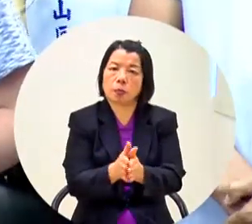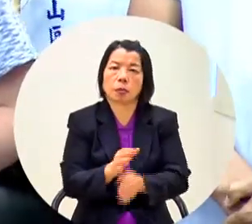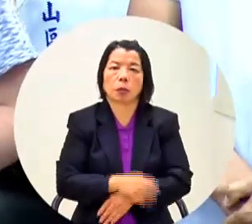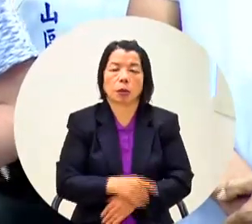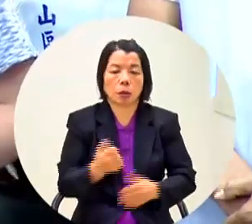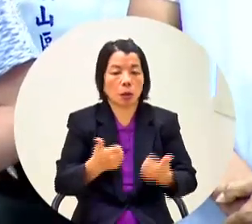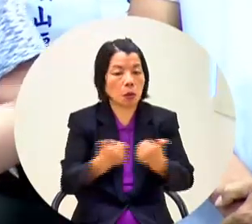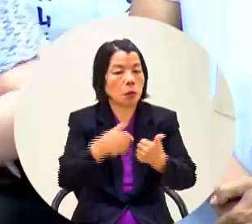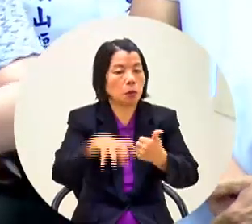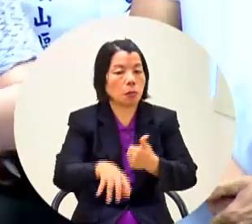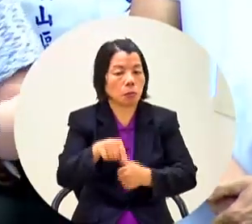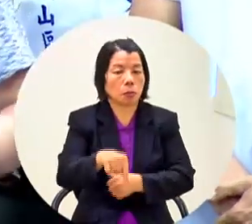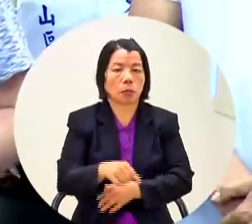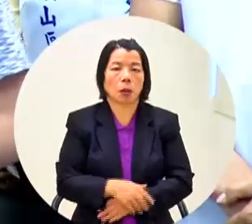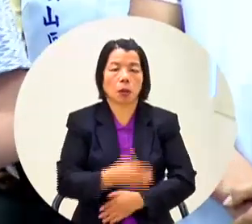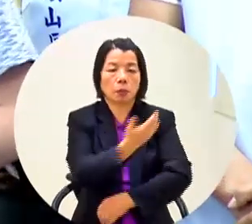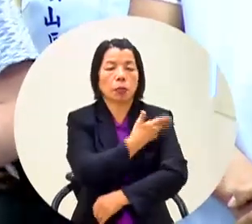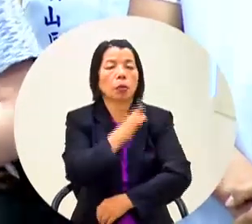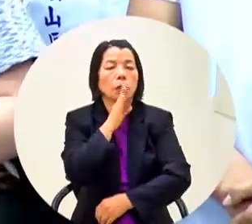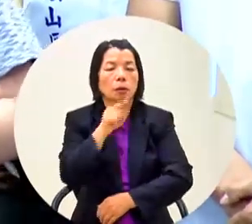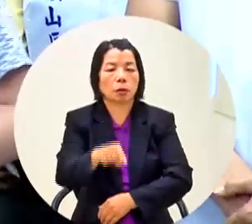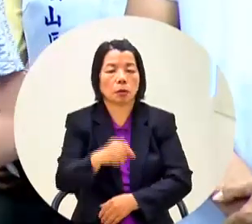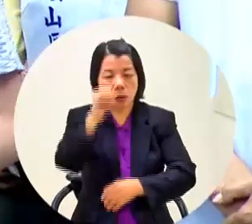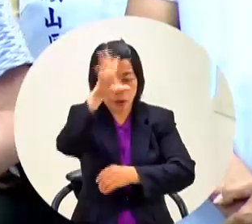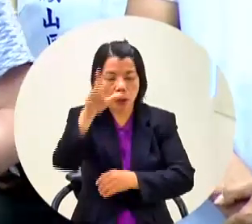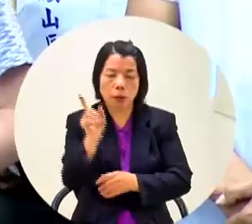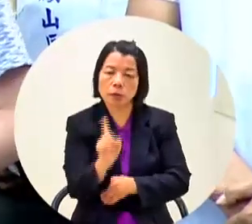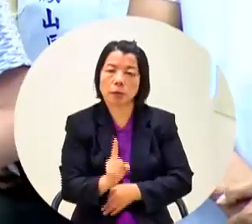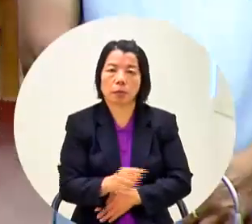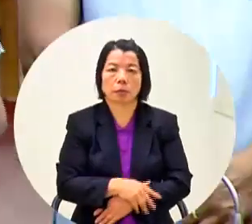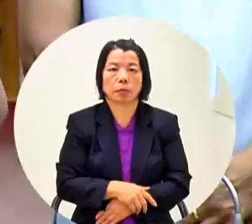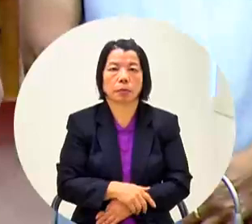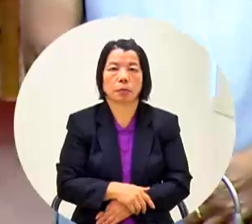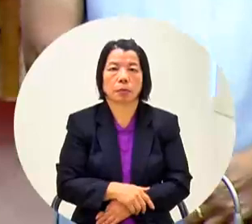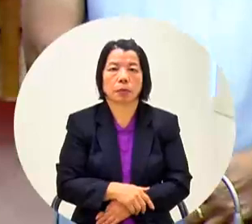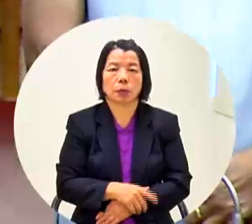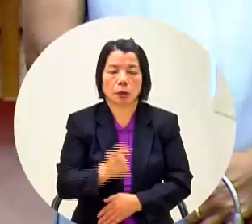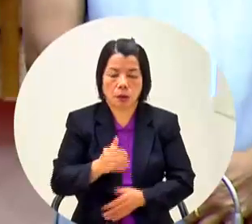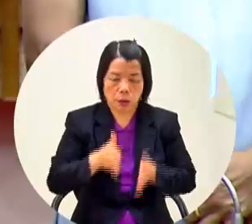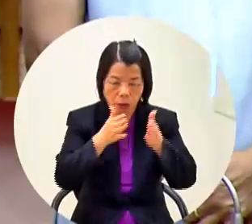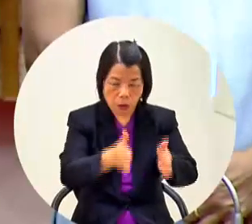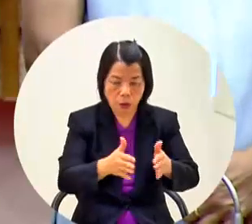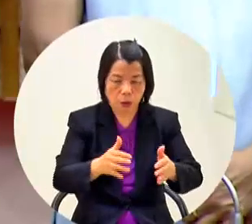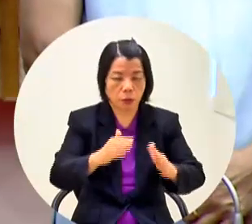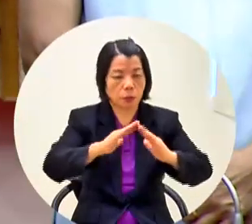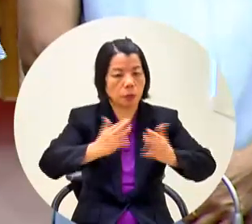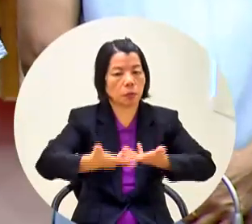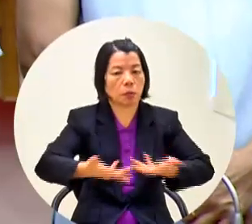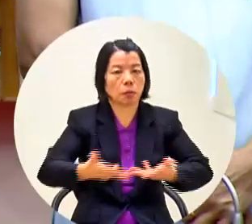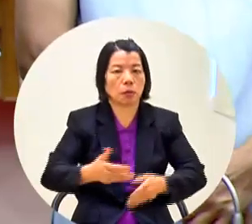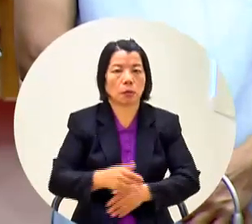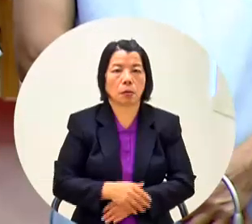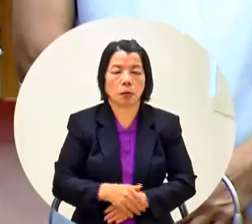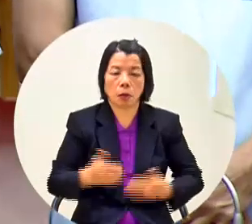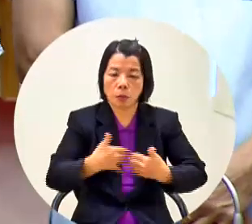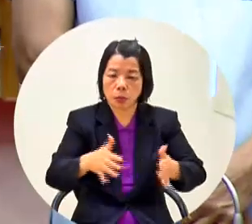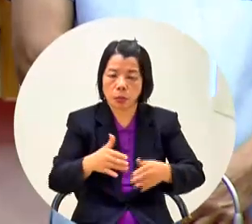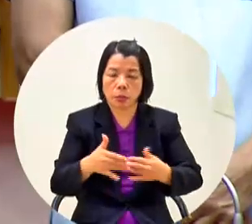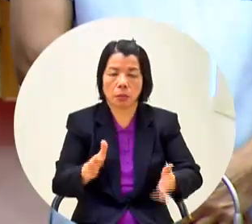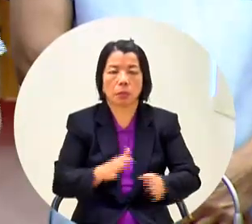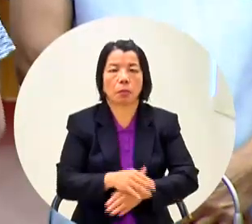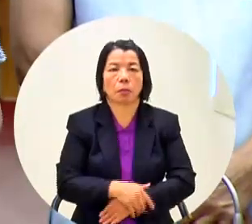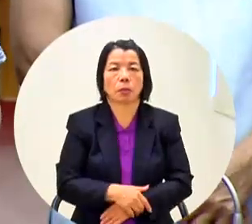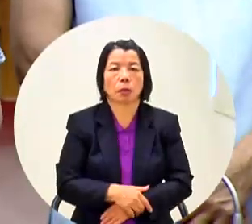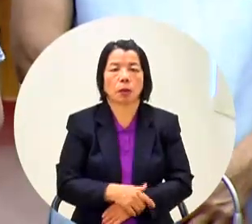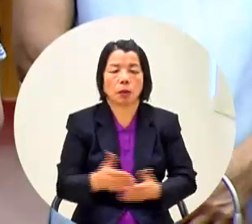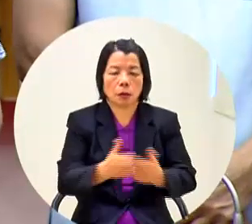内底，不管你是哪个政党、哪个党派，是针对市政的哈，不要一切都是在 黑